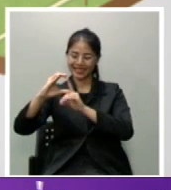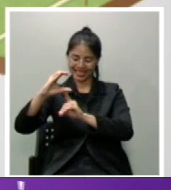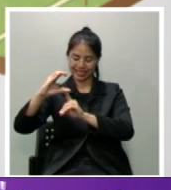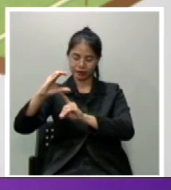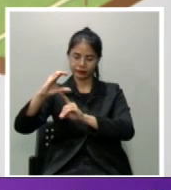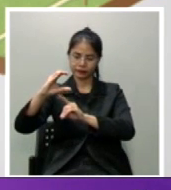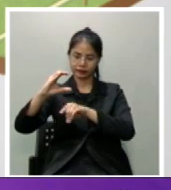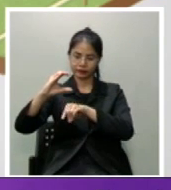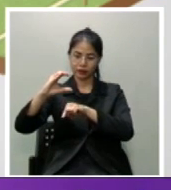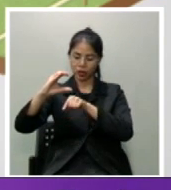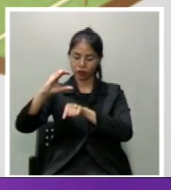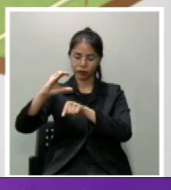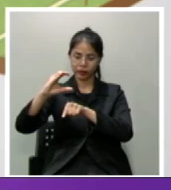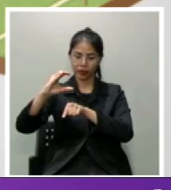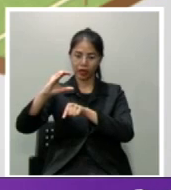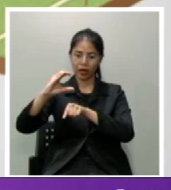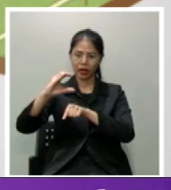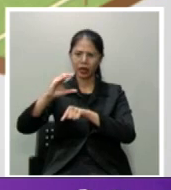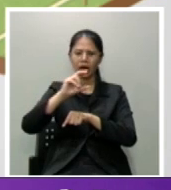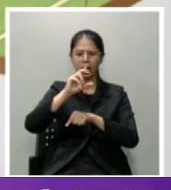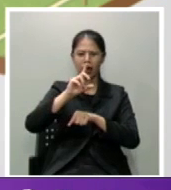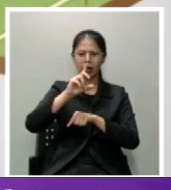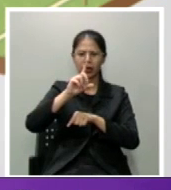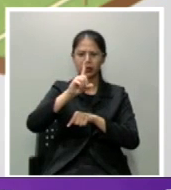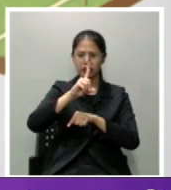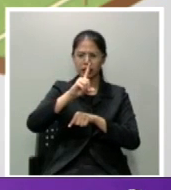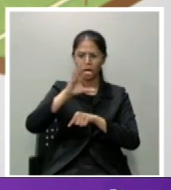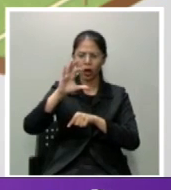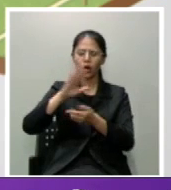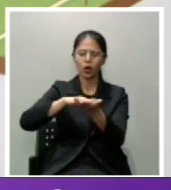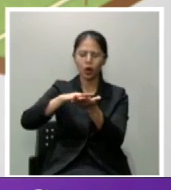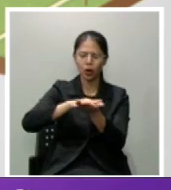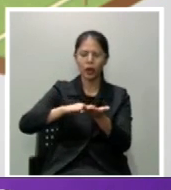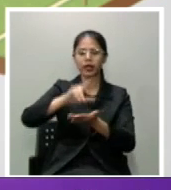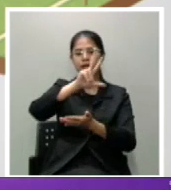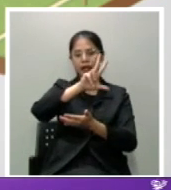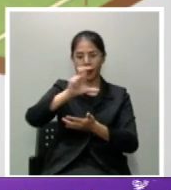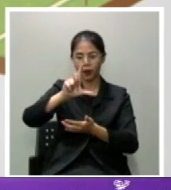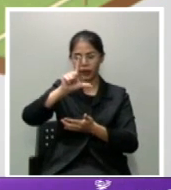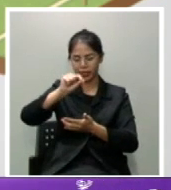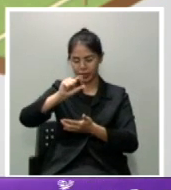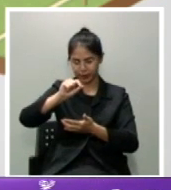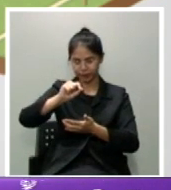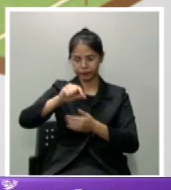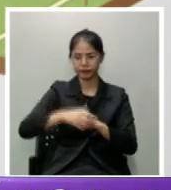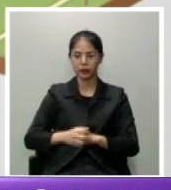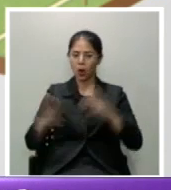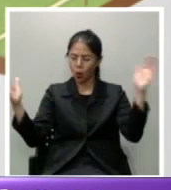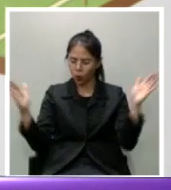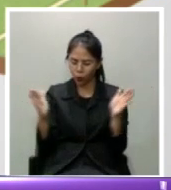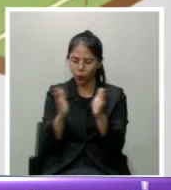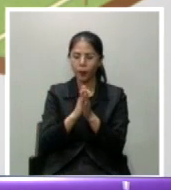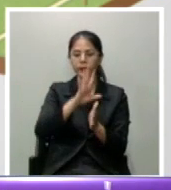ซนดีเป็นที่ดิน100โทษที่ดิน320ไร่สิริรวมทั้งหม